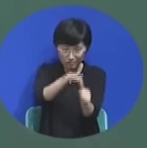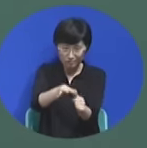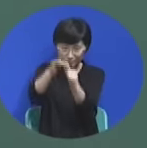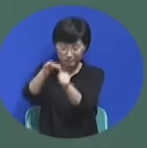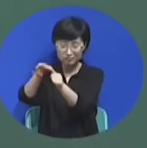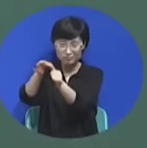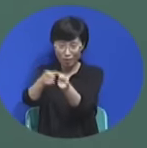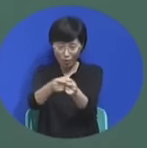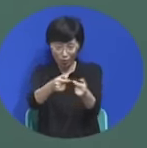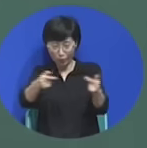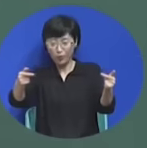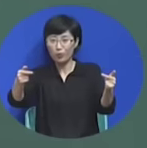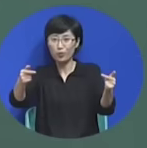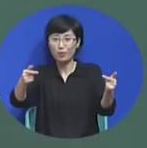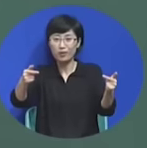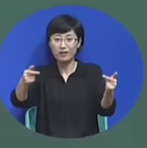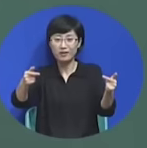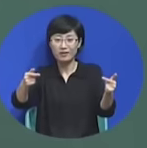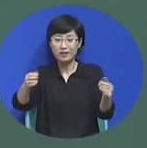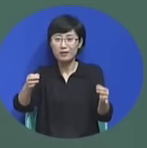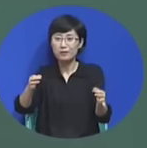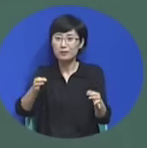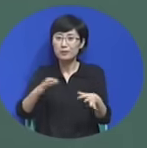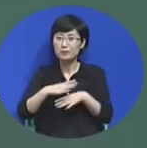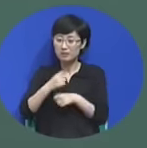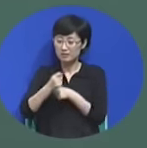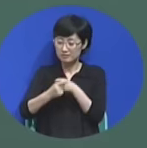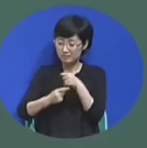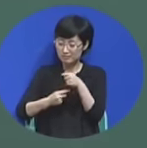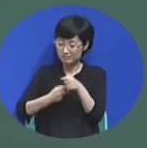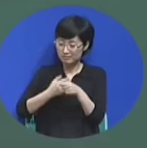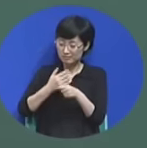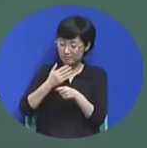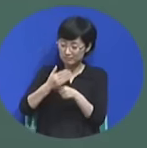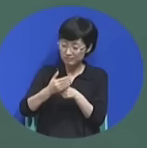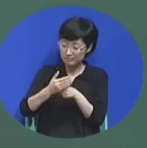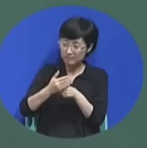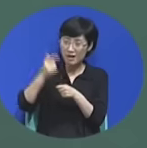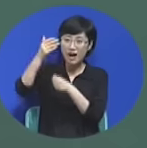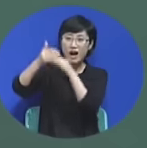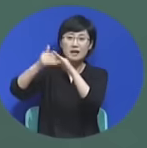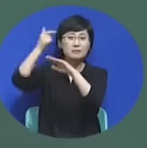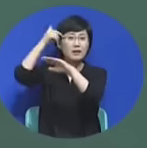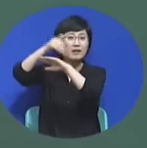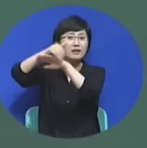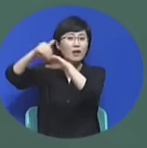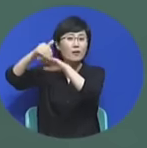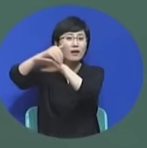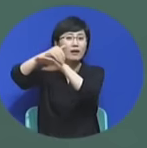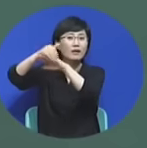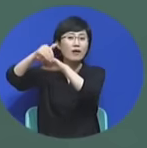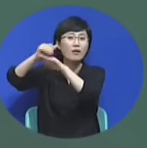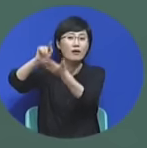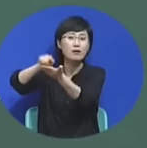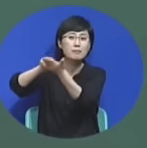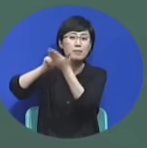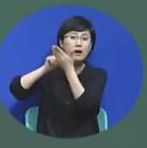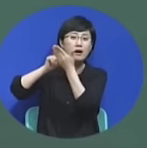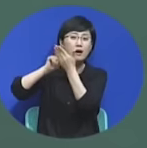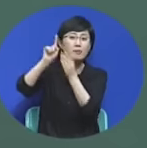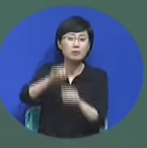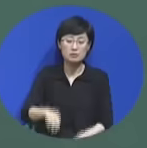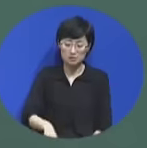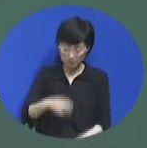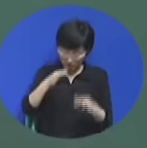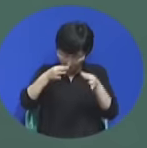뒤집어졌어요. 真的发生了很多的事情. 그러다가 몇 년 지난 다음에 하나님께 회개했어요. 然后过了几年之后，我向神悔改. 나는